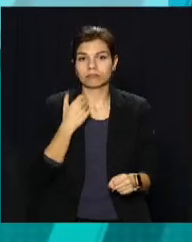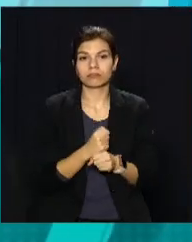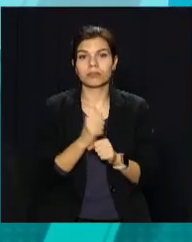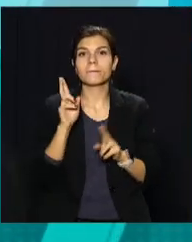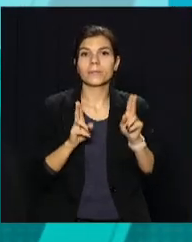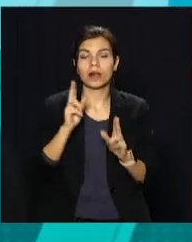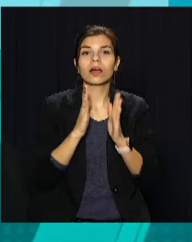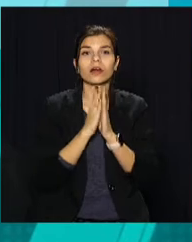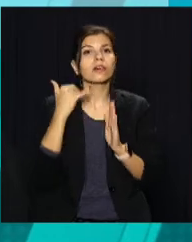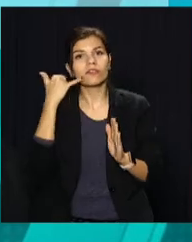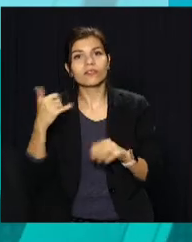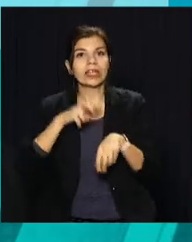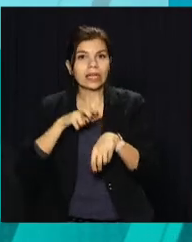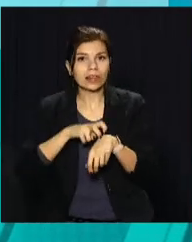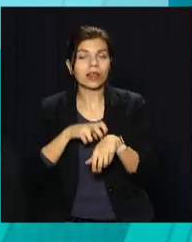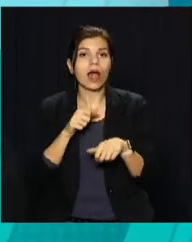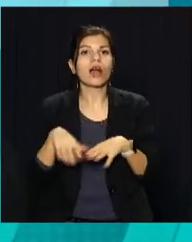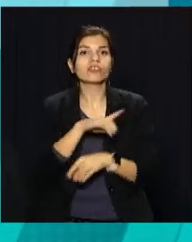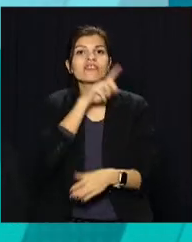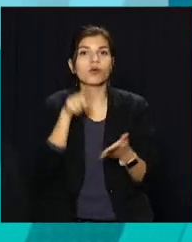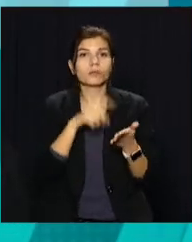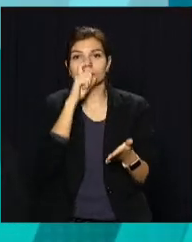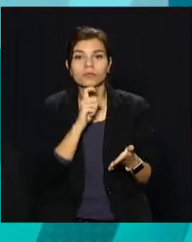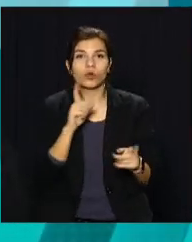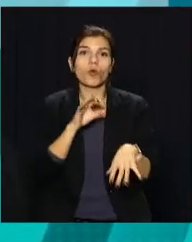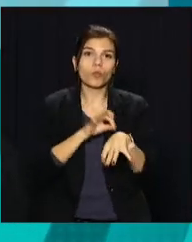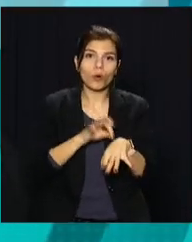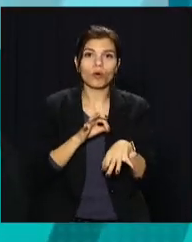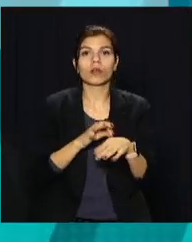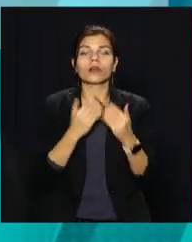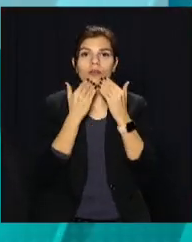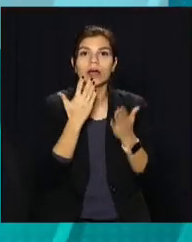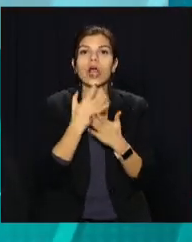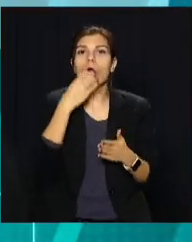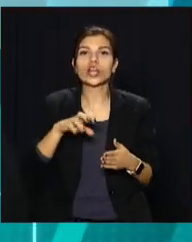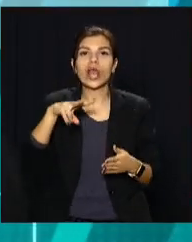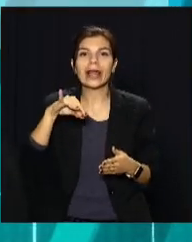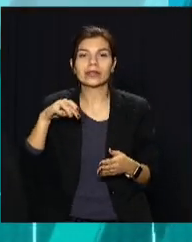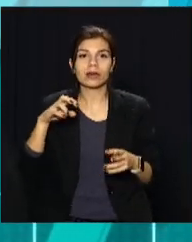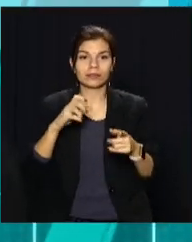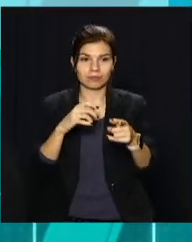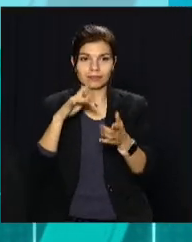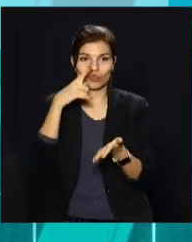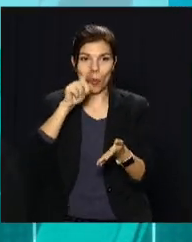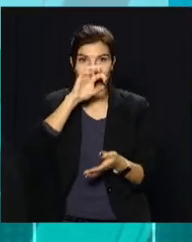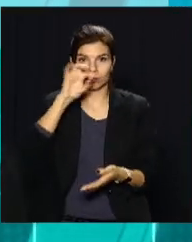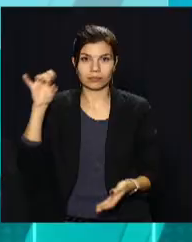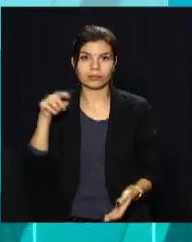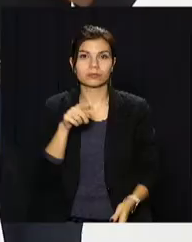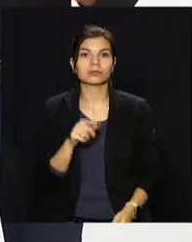вчасно звертатися до лікарів, а всі запитання про хворобу спрямовувати на гарячу лінію контакт-центру.